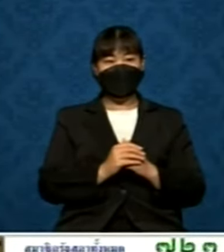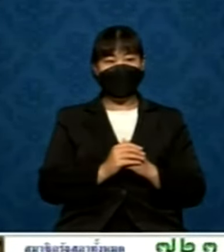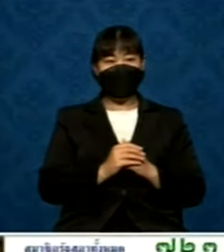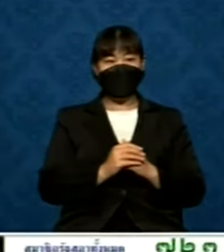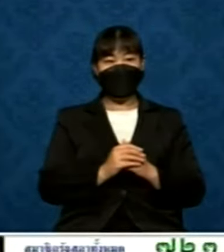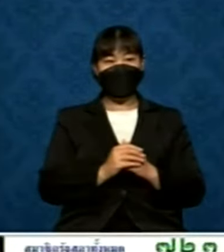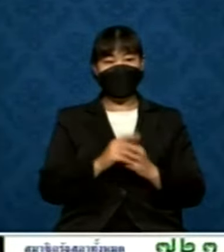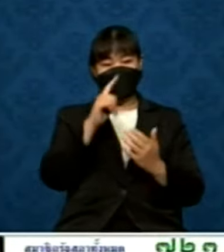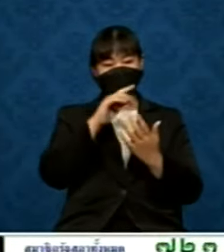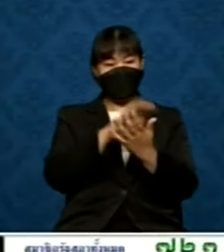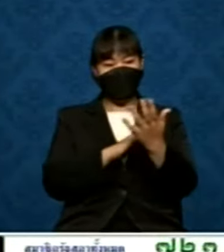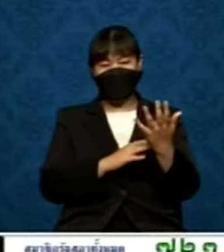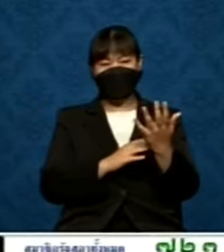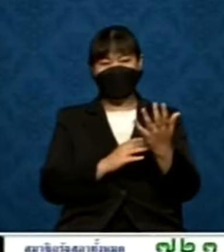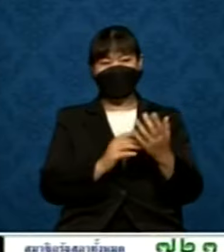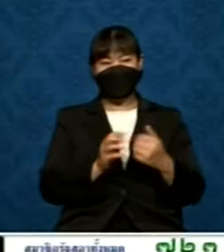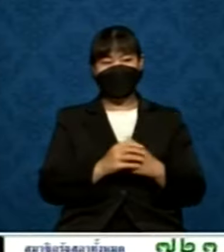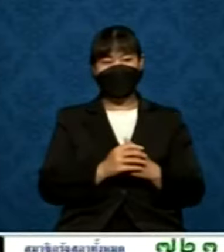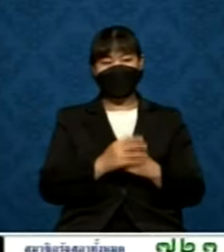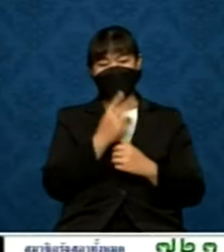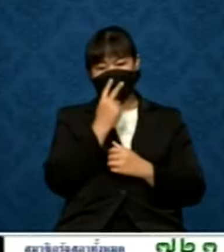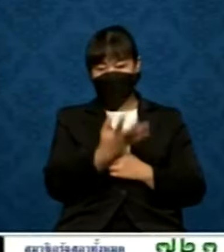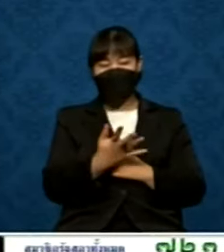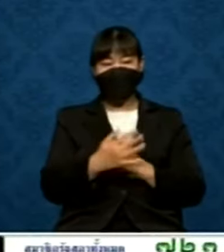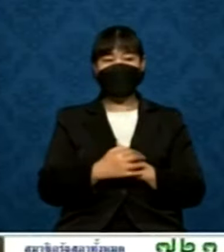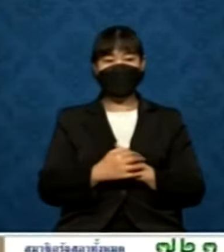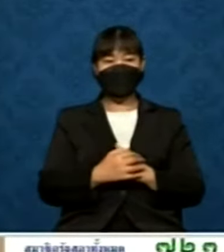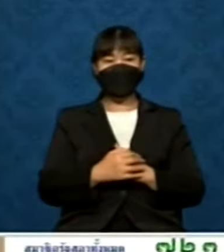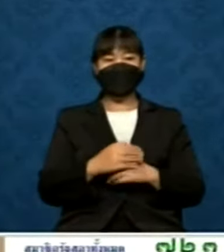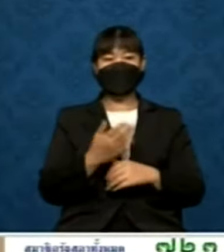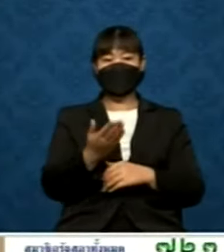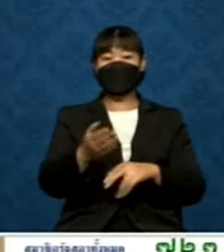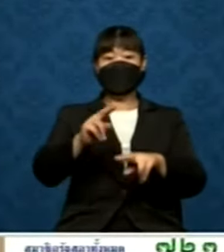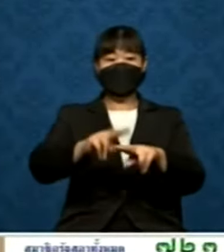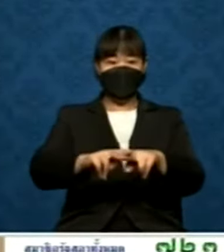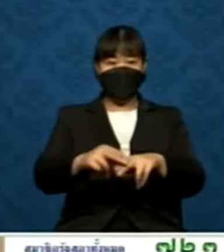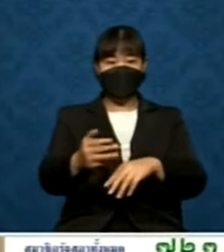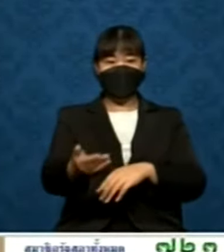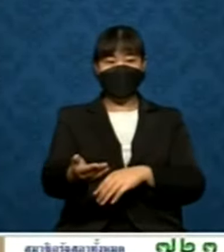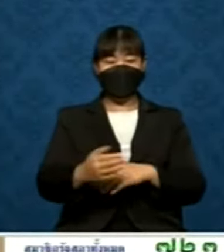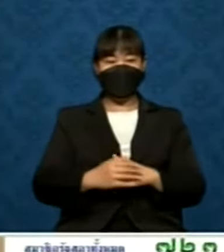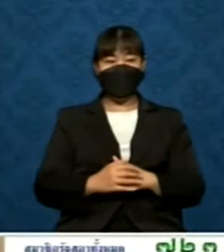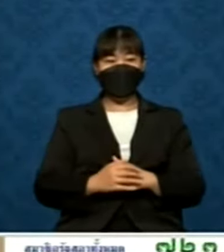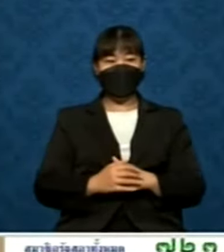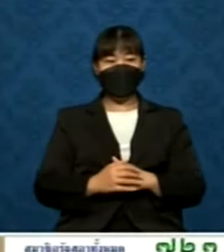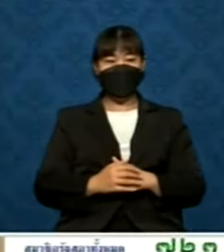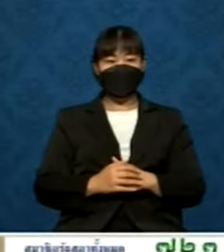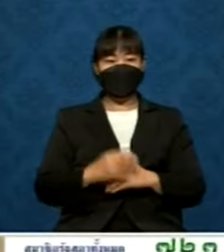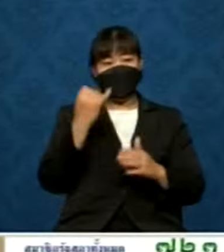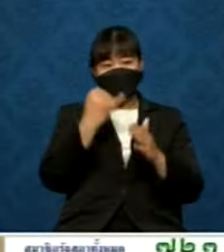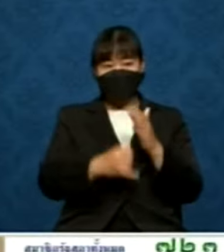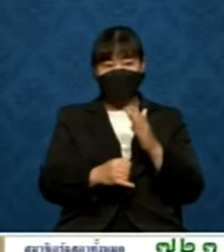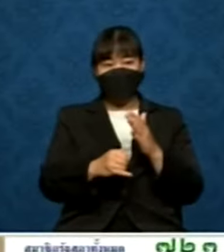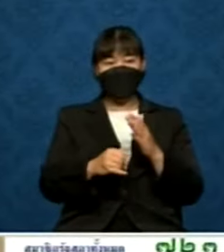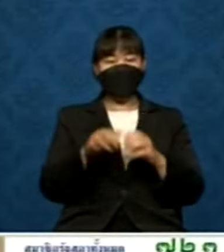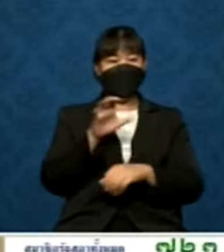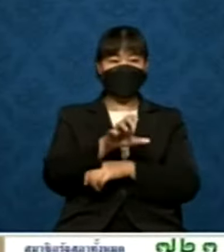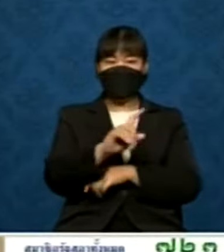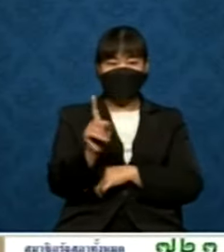ชิญท่านนั่ง ทวงท่านประธานนะ ไม่ต้องประท้วงแล้วผมให้เขานั่งแล้วนะครับ ผิดข้อบังคับข้อไหนก็ไม่ยอมบอกนะเป็นสว.ซะเปล่า